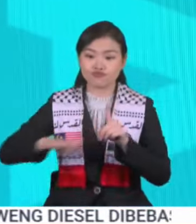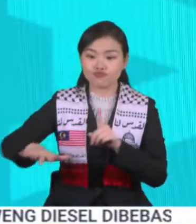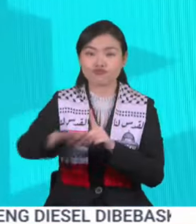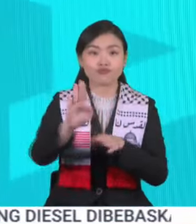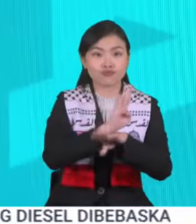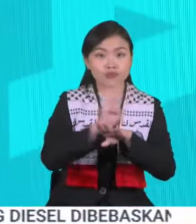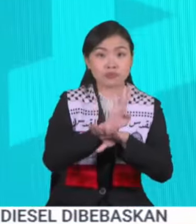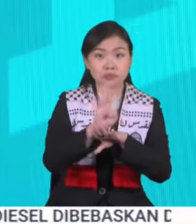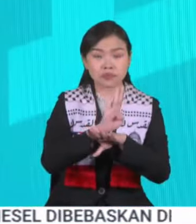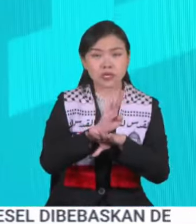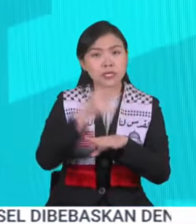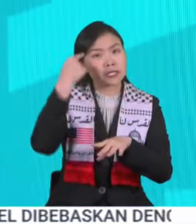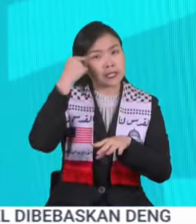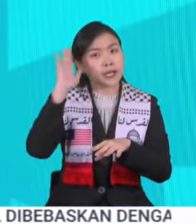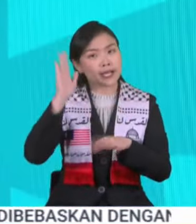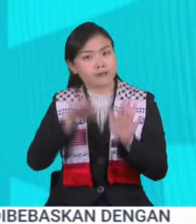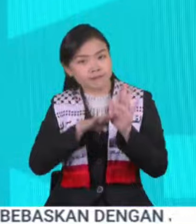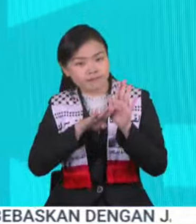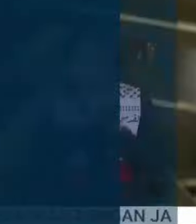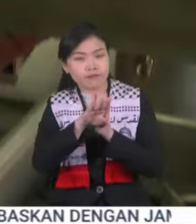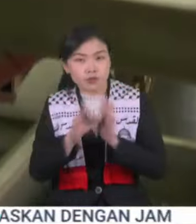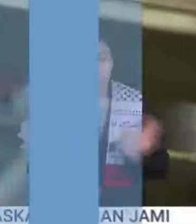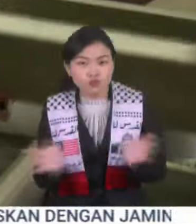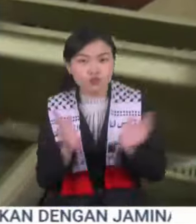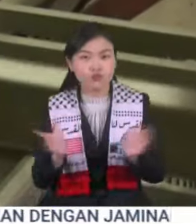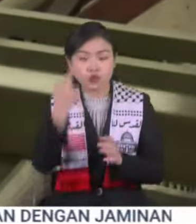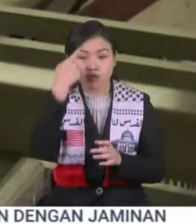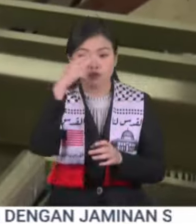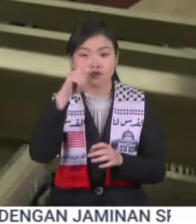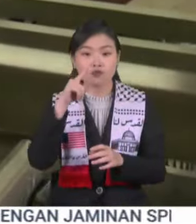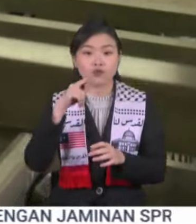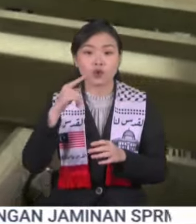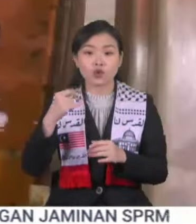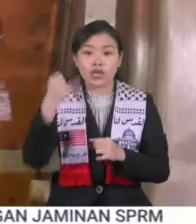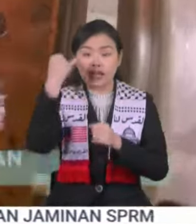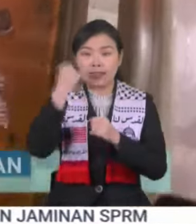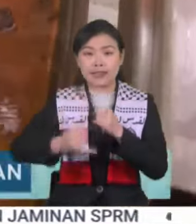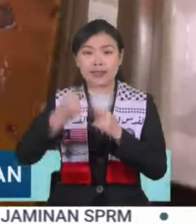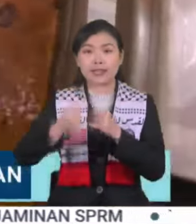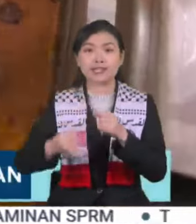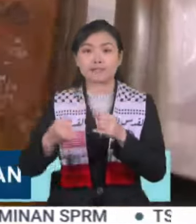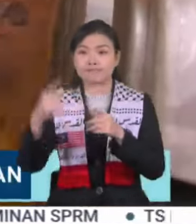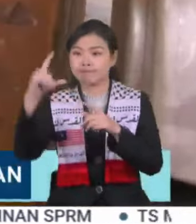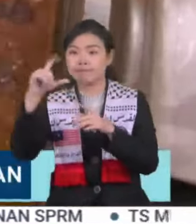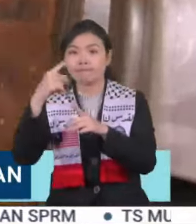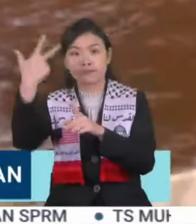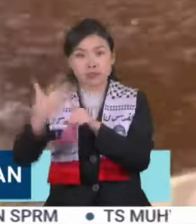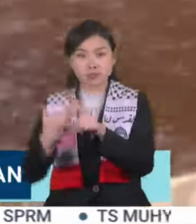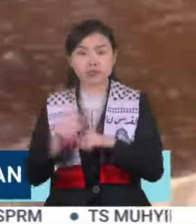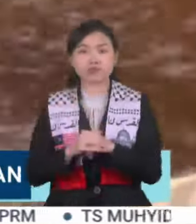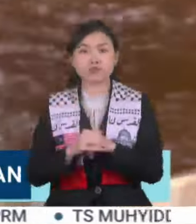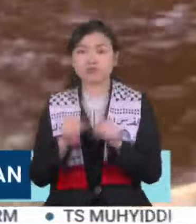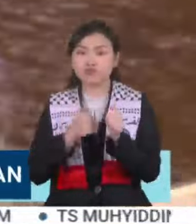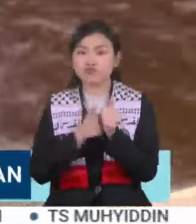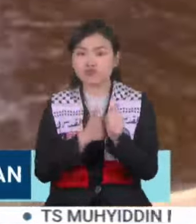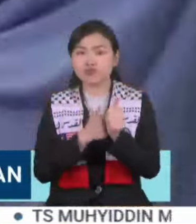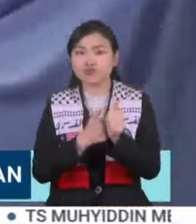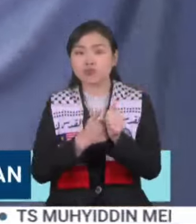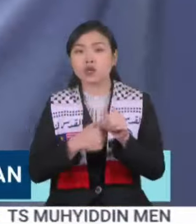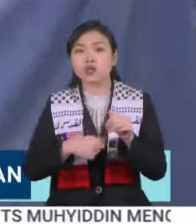Persekitaran perniagaan di negara ini dijangka terus menggalakkan bagi suku ketiga 2024. Ini berdasarkan petunjuk keyakinan positif yang